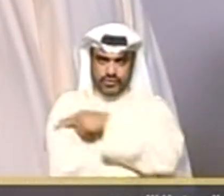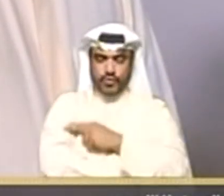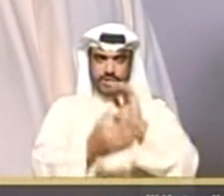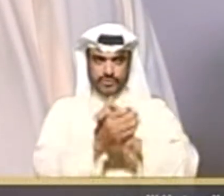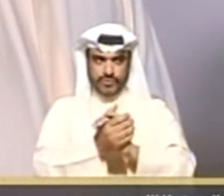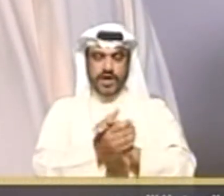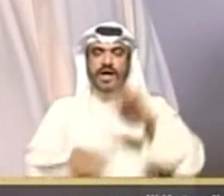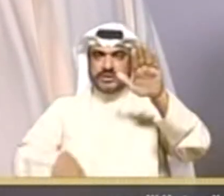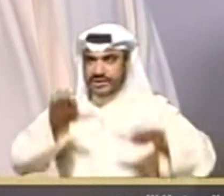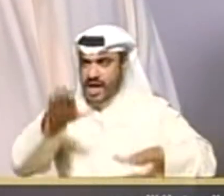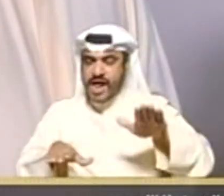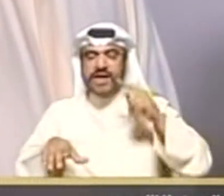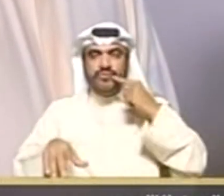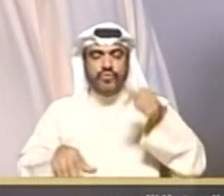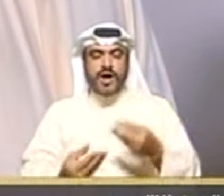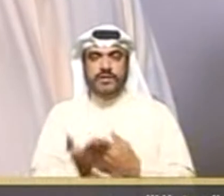بمداولتين.